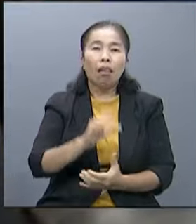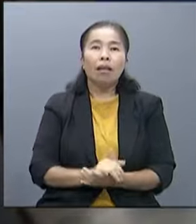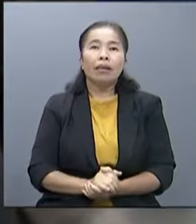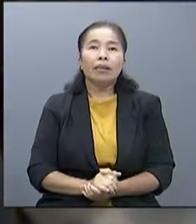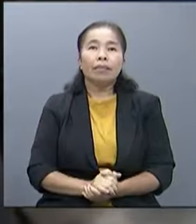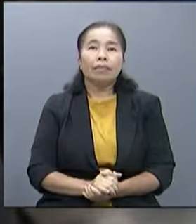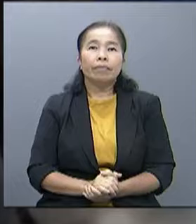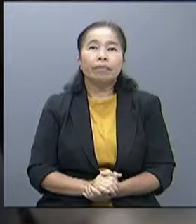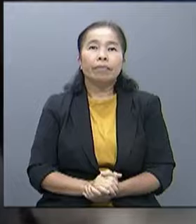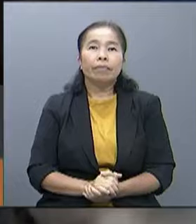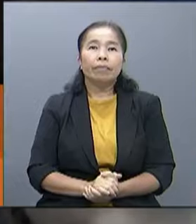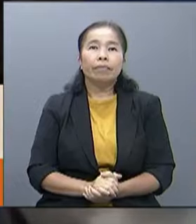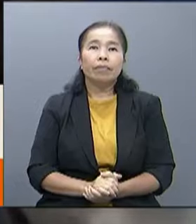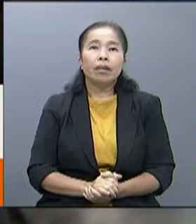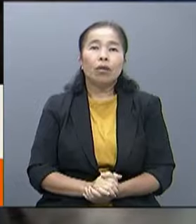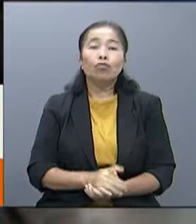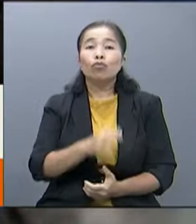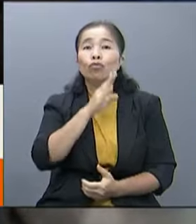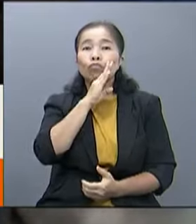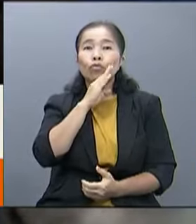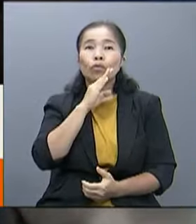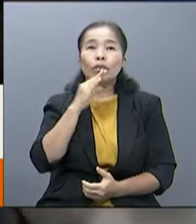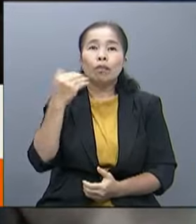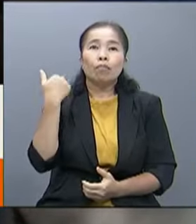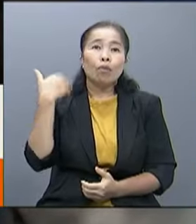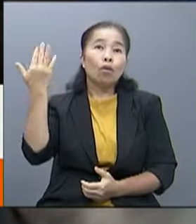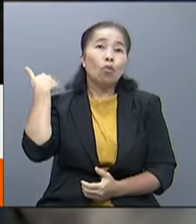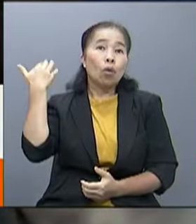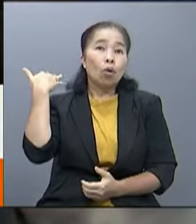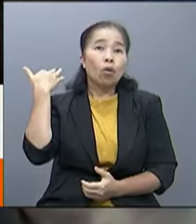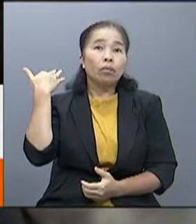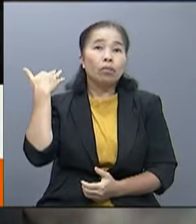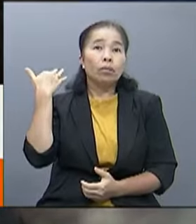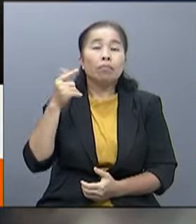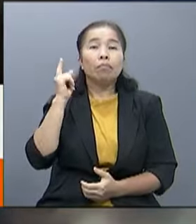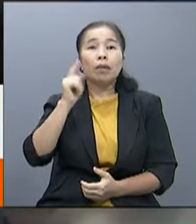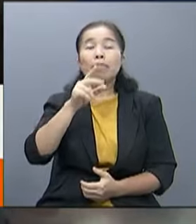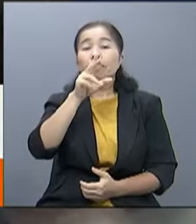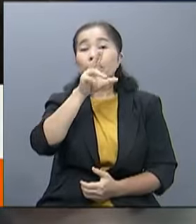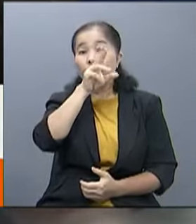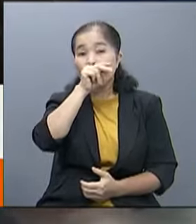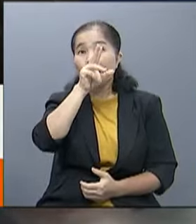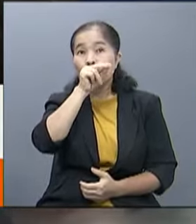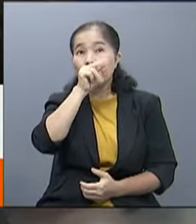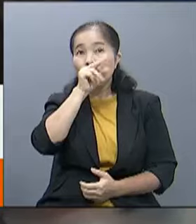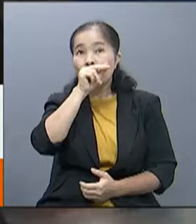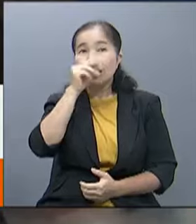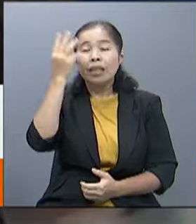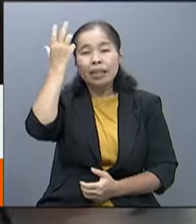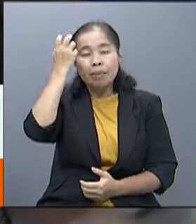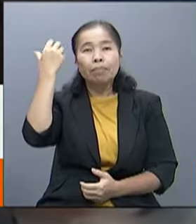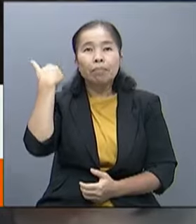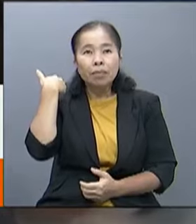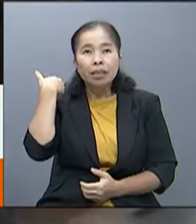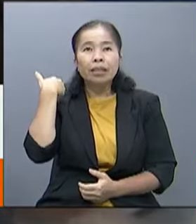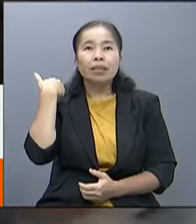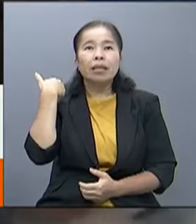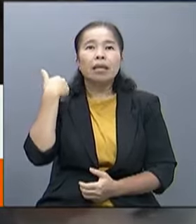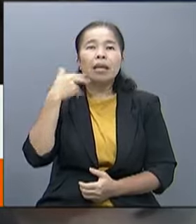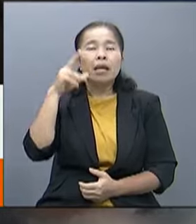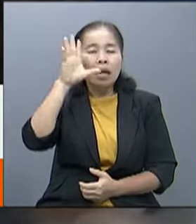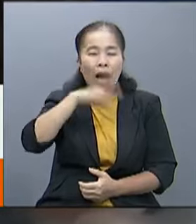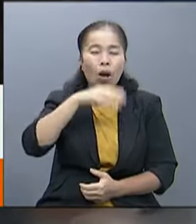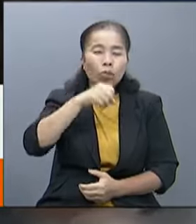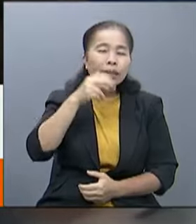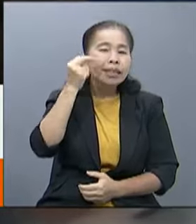ปกติอ่ะมันก็จะไข่ไข่เยอะอยู่เพราะช่วงอากาศร้อนอ่ะเป็ดมันก็จะไม่ไข่คือมันน่ะจะไม่ค่อยออกหากินมันจะล้อเล่นแต่น้ำค่ะมันก็ทำ